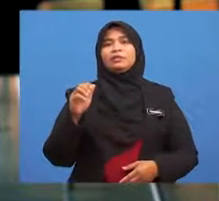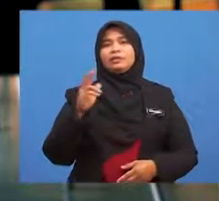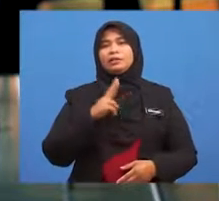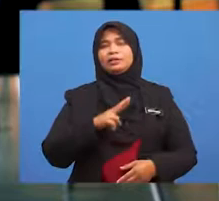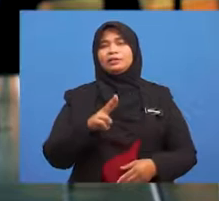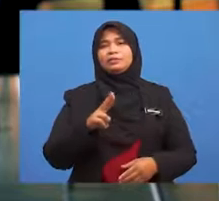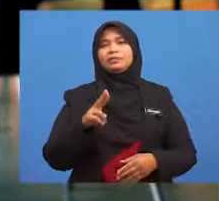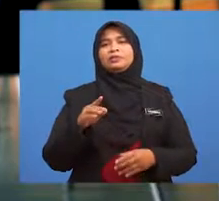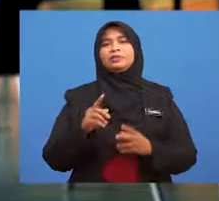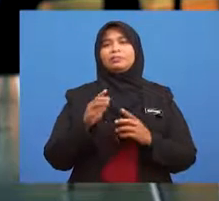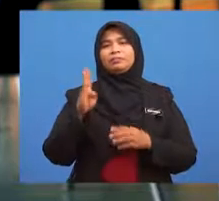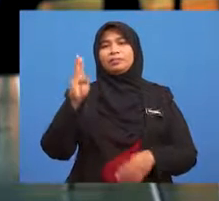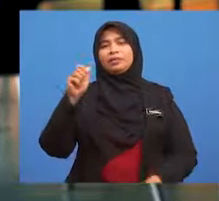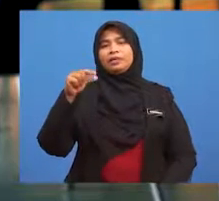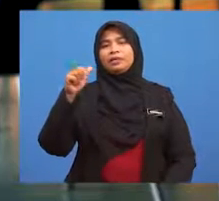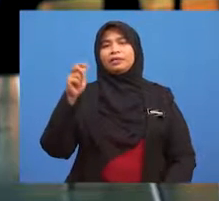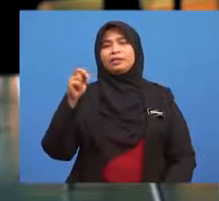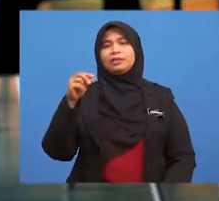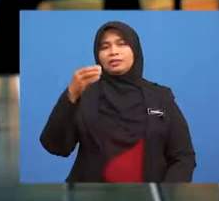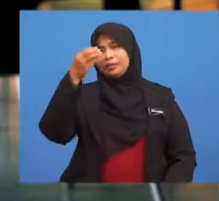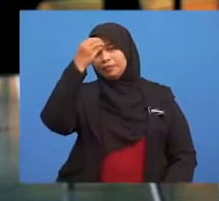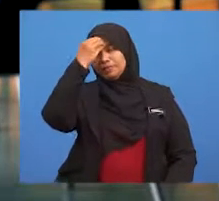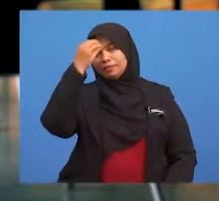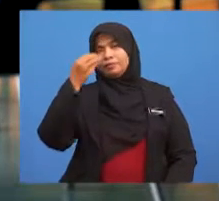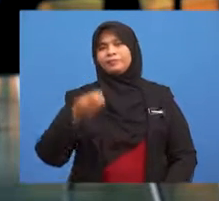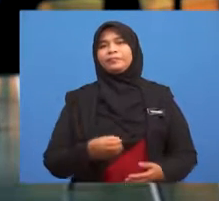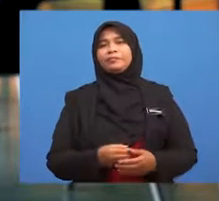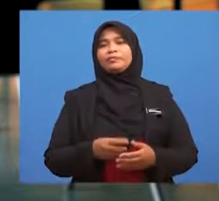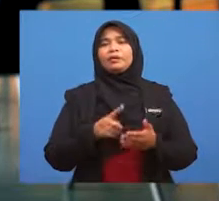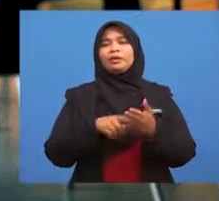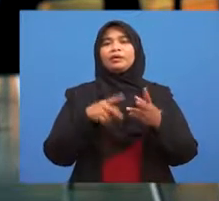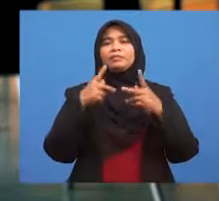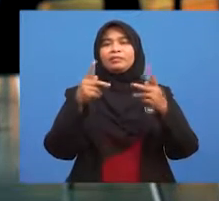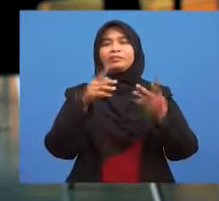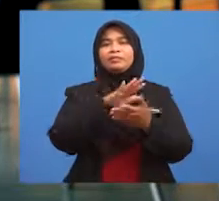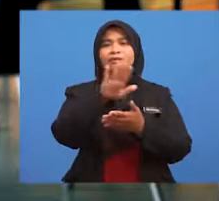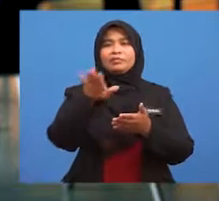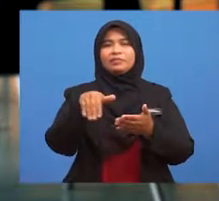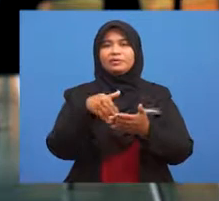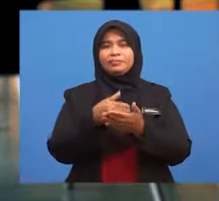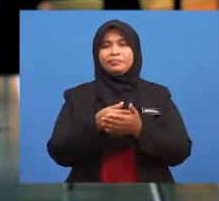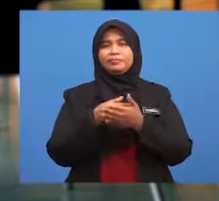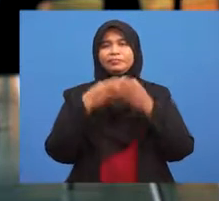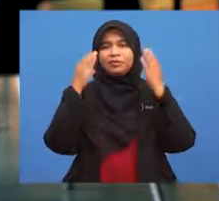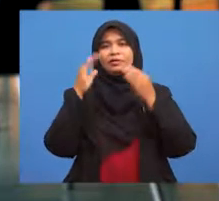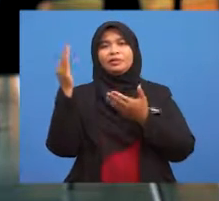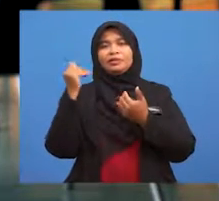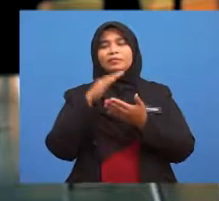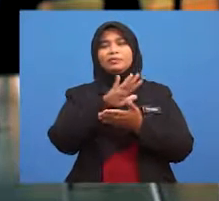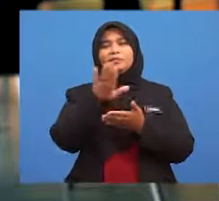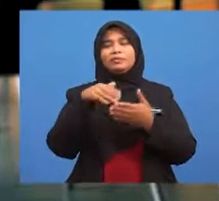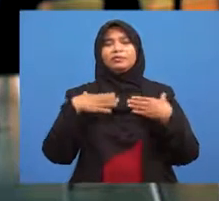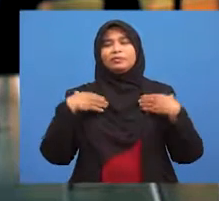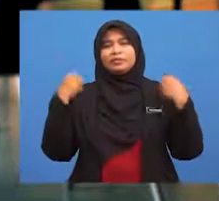Terak, Sungai Besar, Selangor. Apa khabar semua murid-murid? Cikgu harap kamu semua